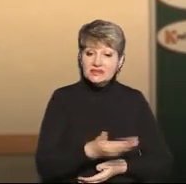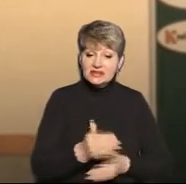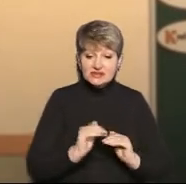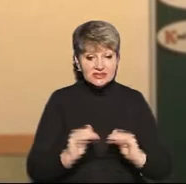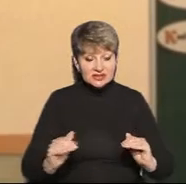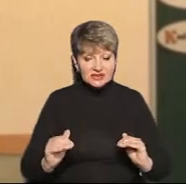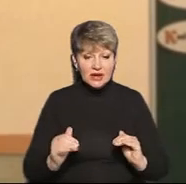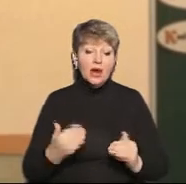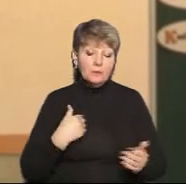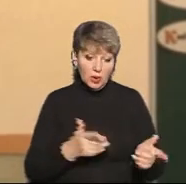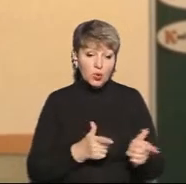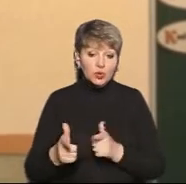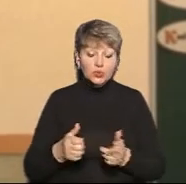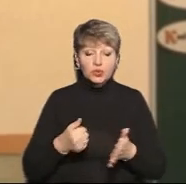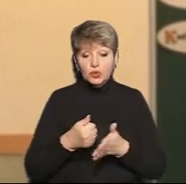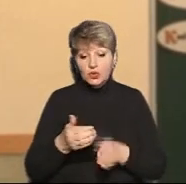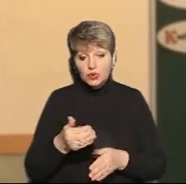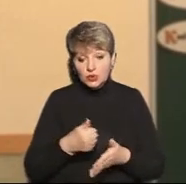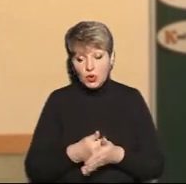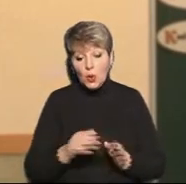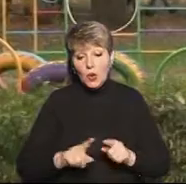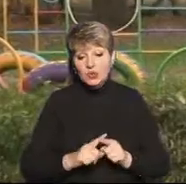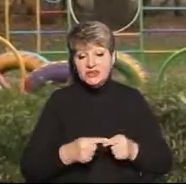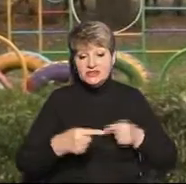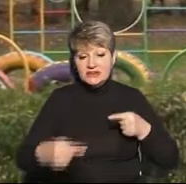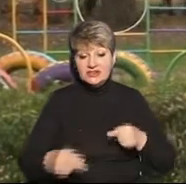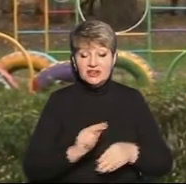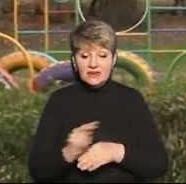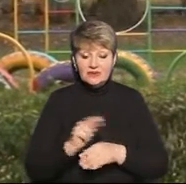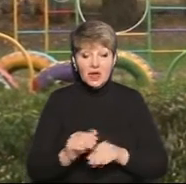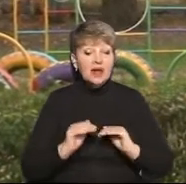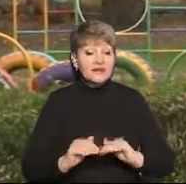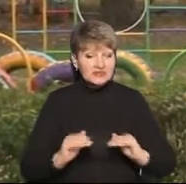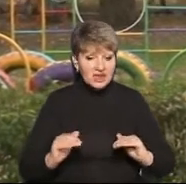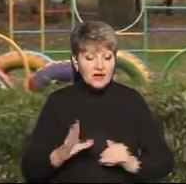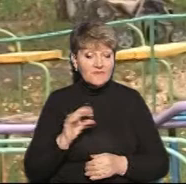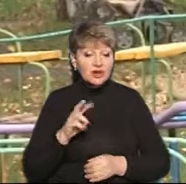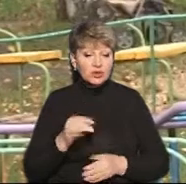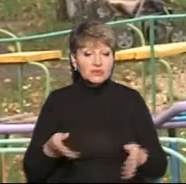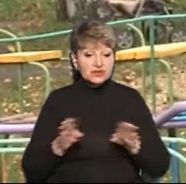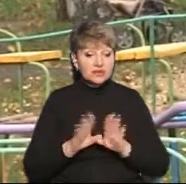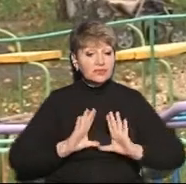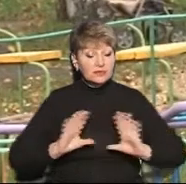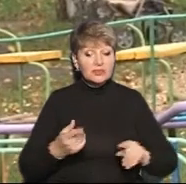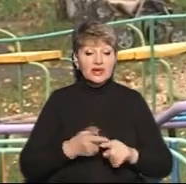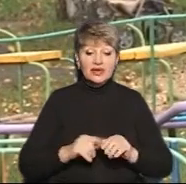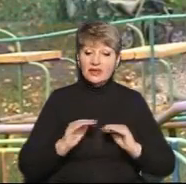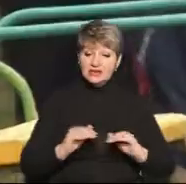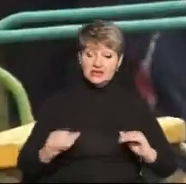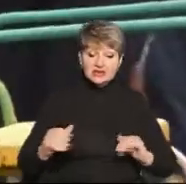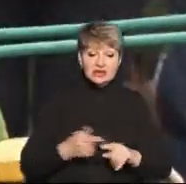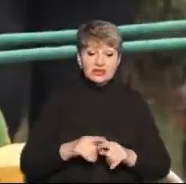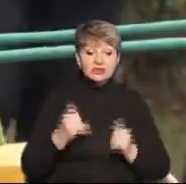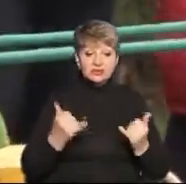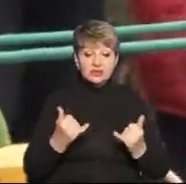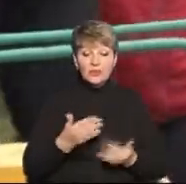зв'язок. Так що ми готові і до очного, і до дистанційного навчання. Дитсадки у Ватутіному не закривали. Ось це дошкільний заклад «Світлячок».